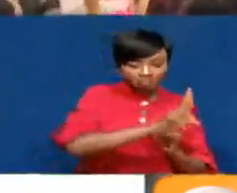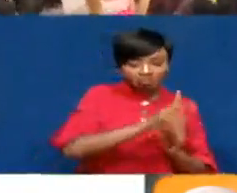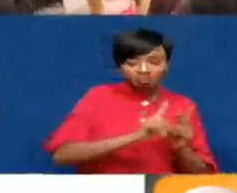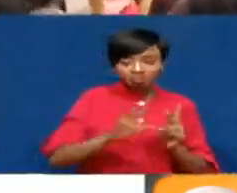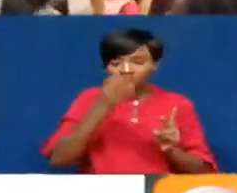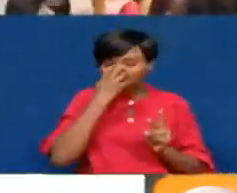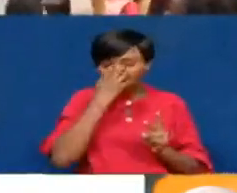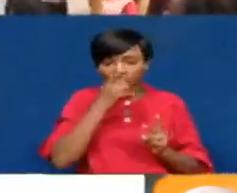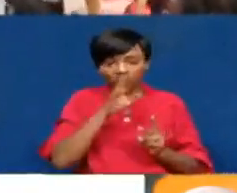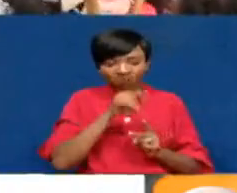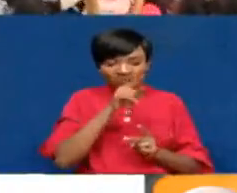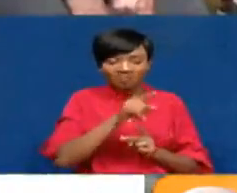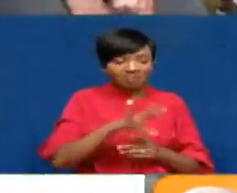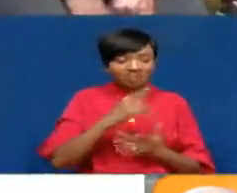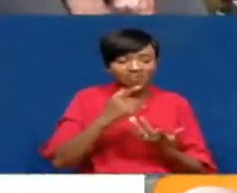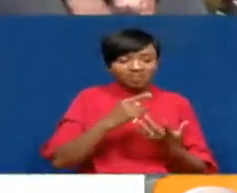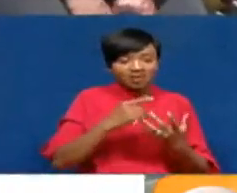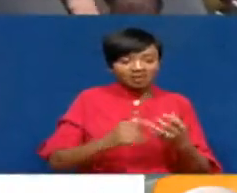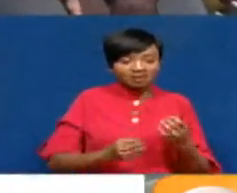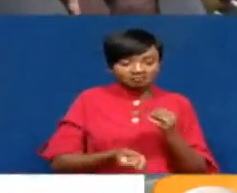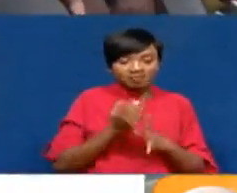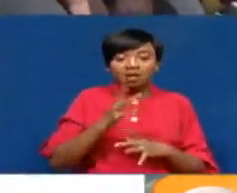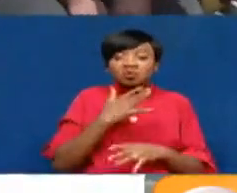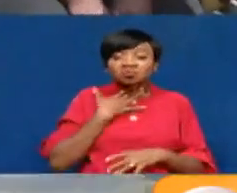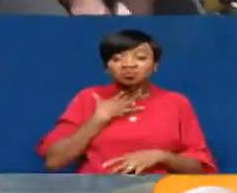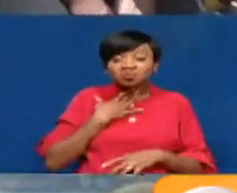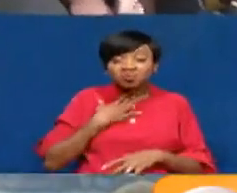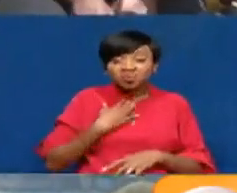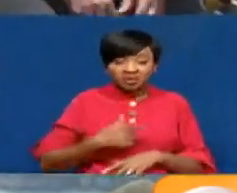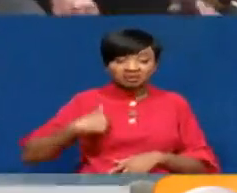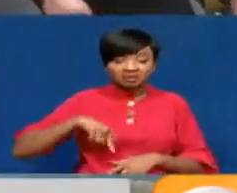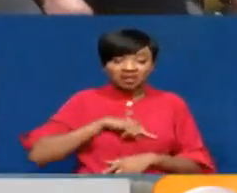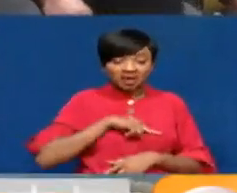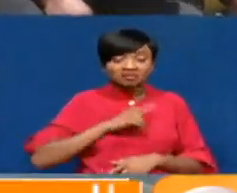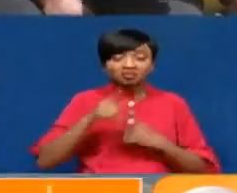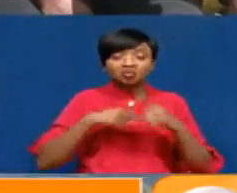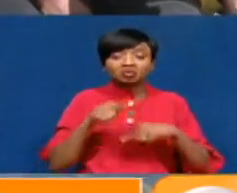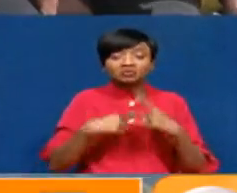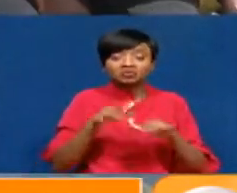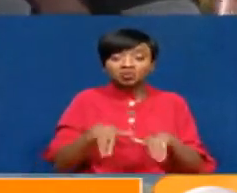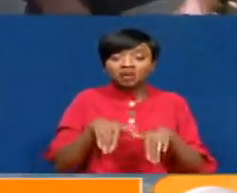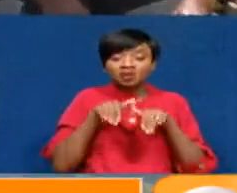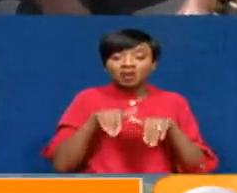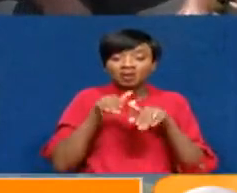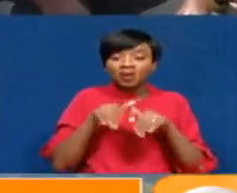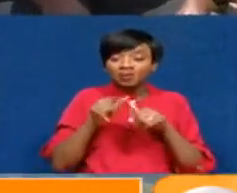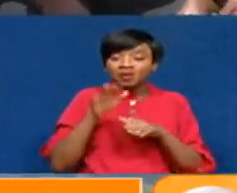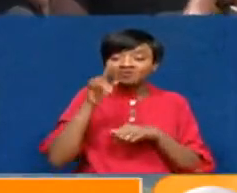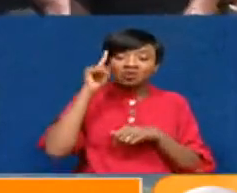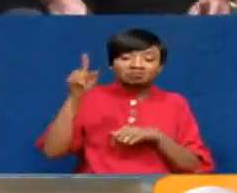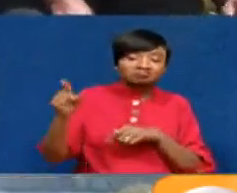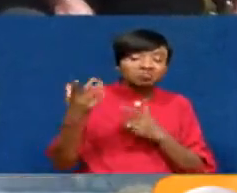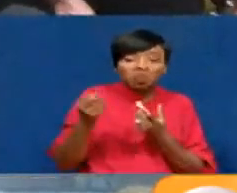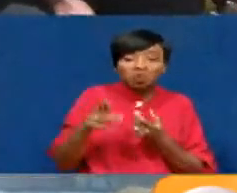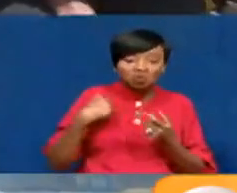deputy William Ruto was sealed. Munataka tuendelee kungojea ile ya juu, ambayo hatujui itafika lini,